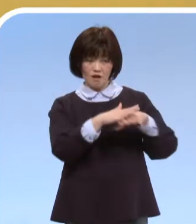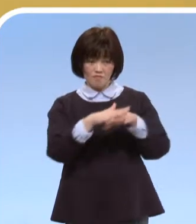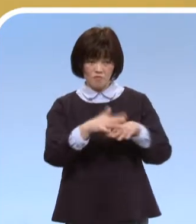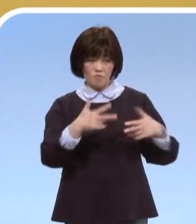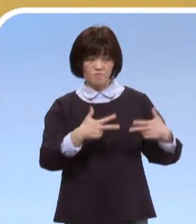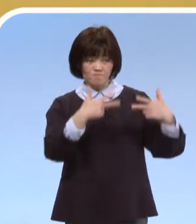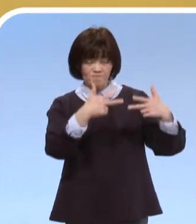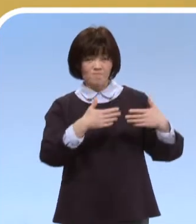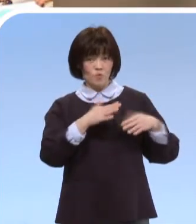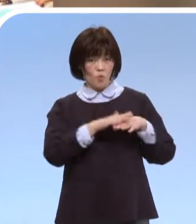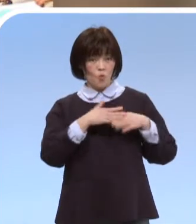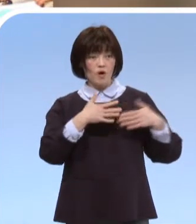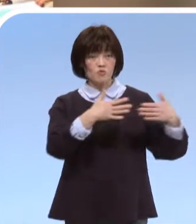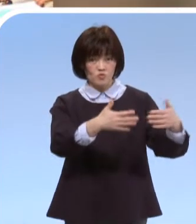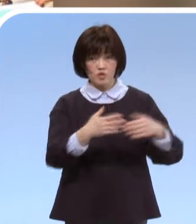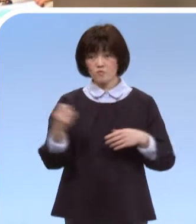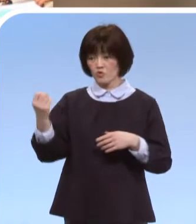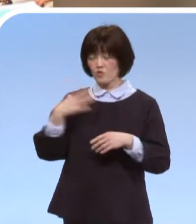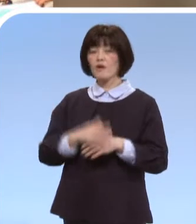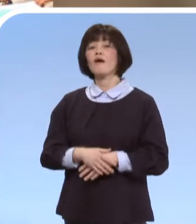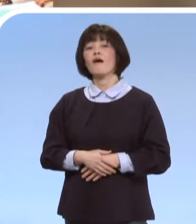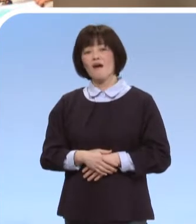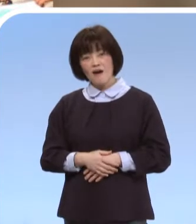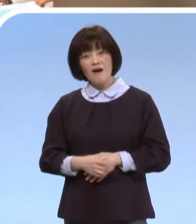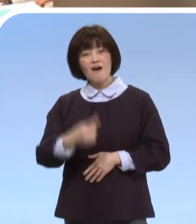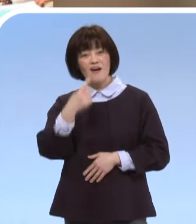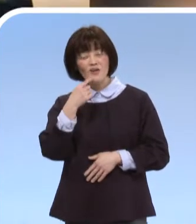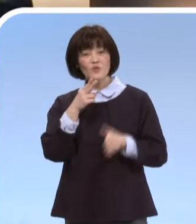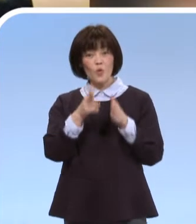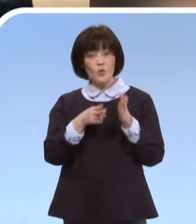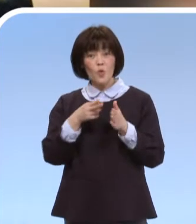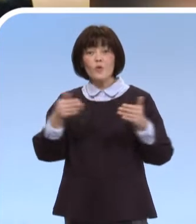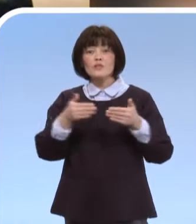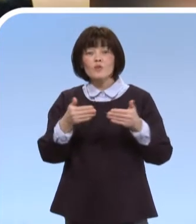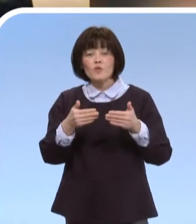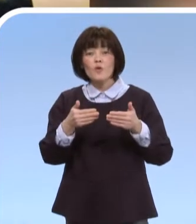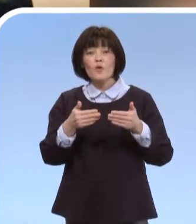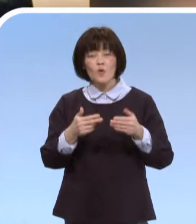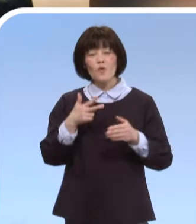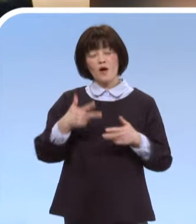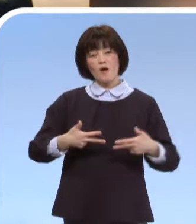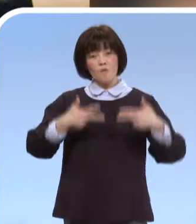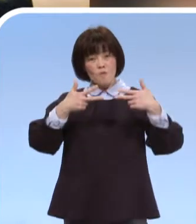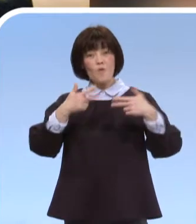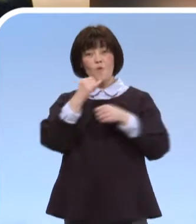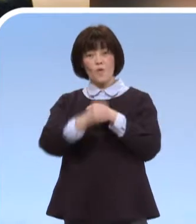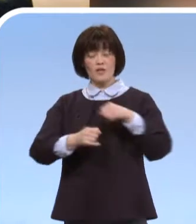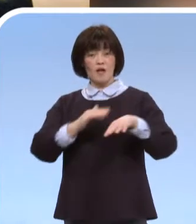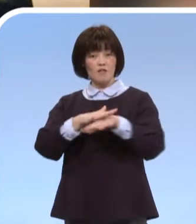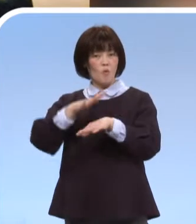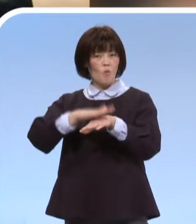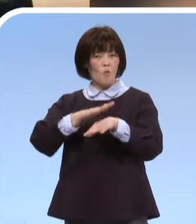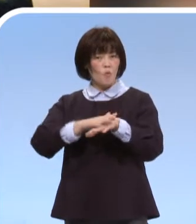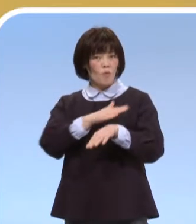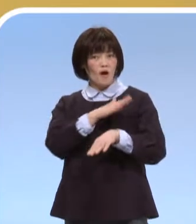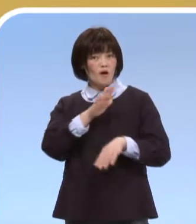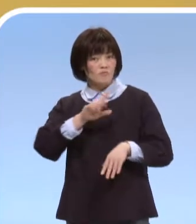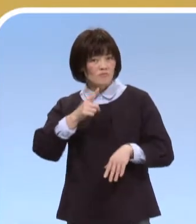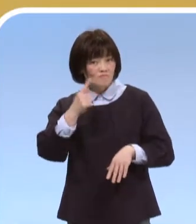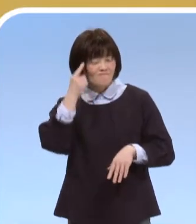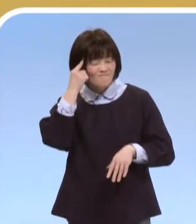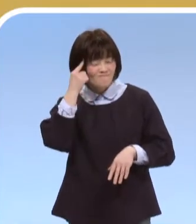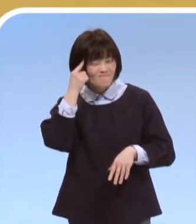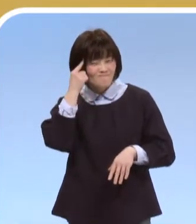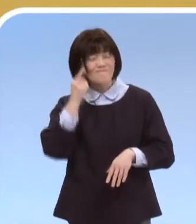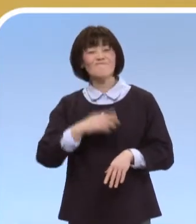ていう話から、なんか今までやってきたこういうツアーの提供とかってオンラインでもできるんじゃないかなっていうふうに思って、まあオンライン